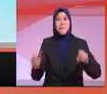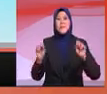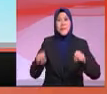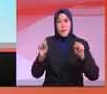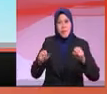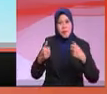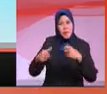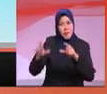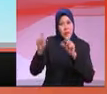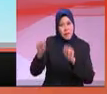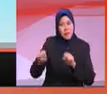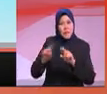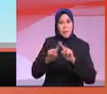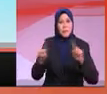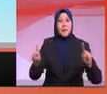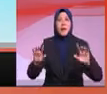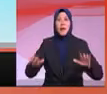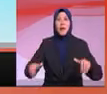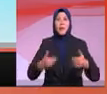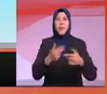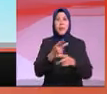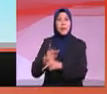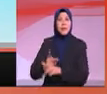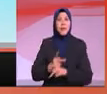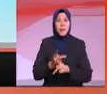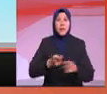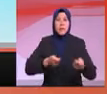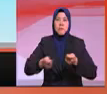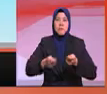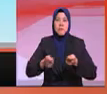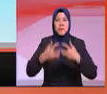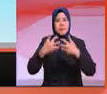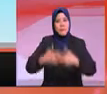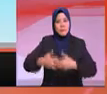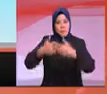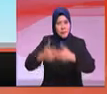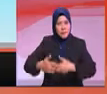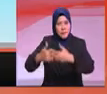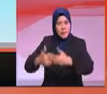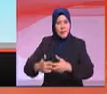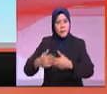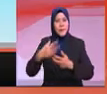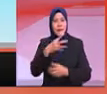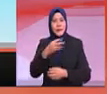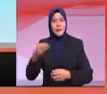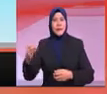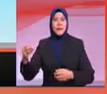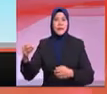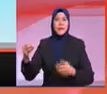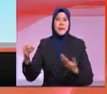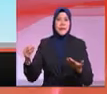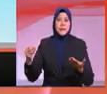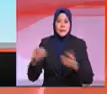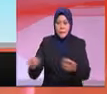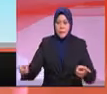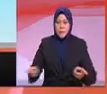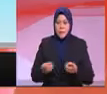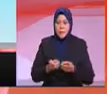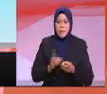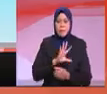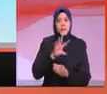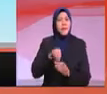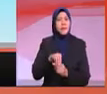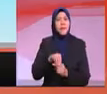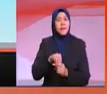tapi kita kena lihat bagaimana kita dapat kawal iaitu di kilang dan juga di daerah yang